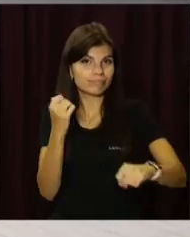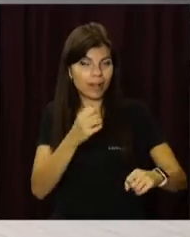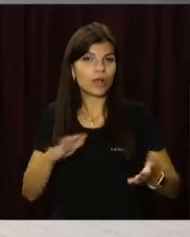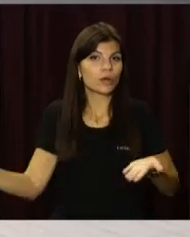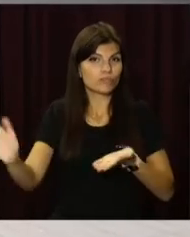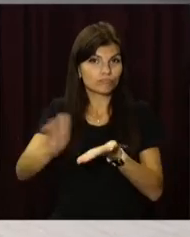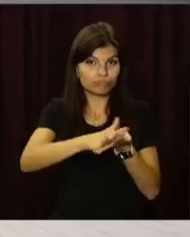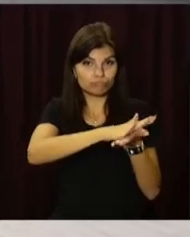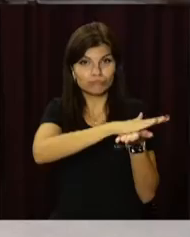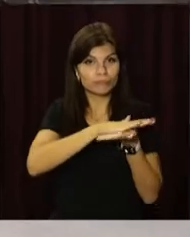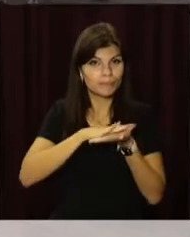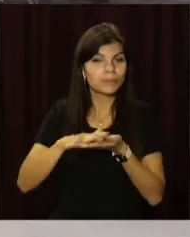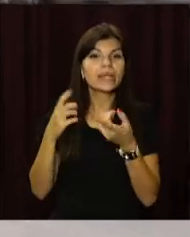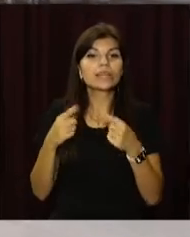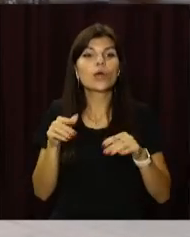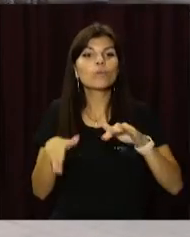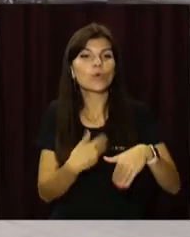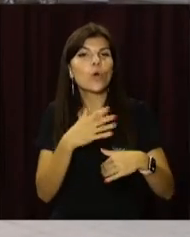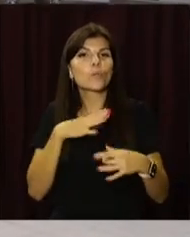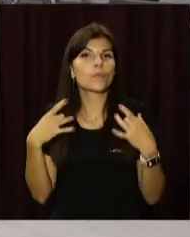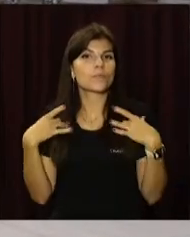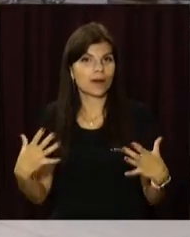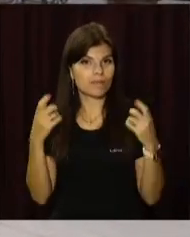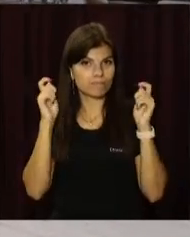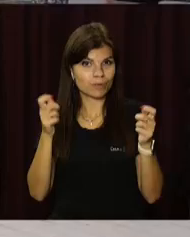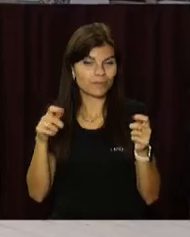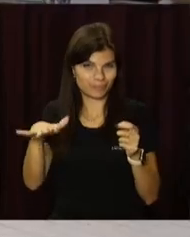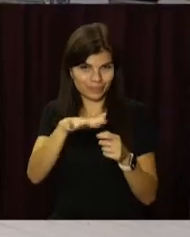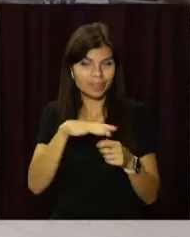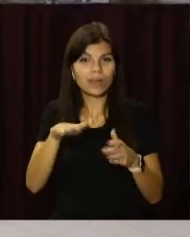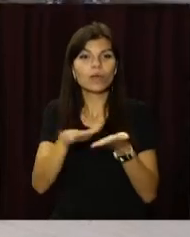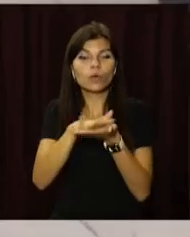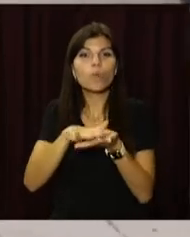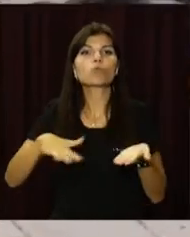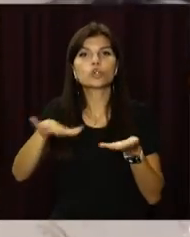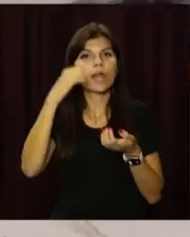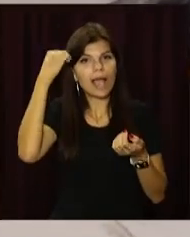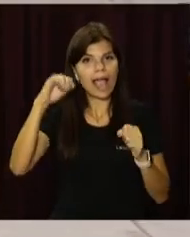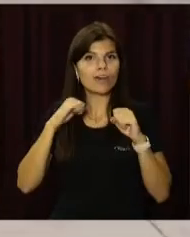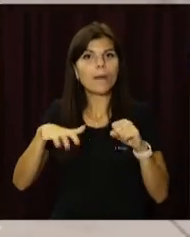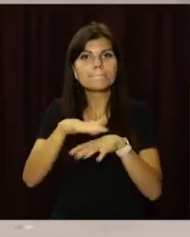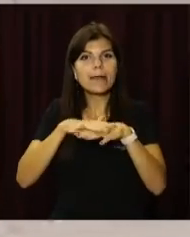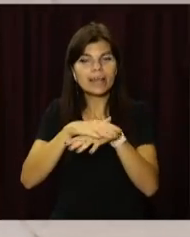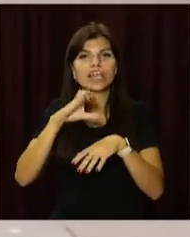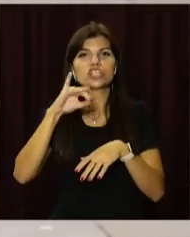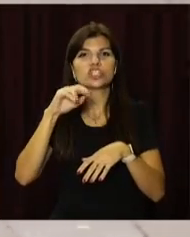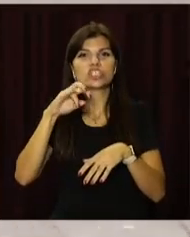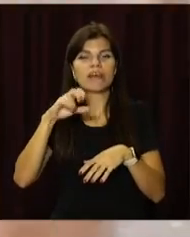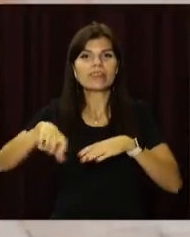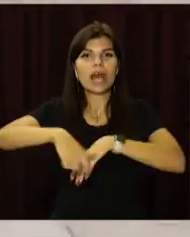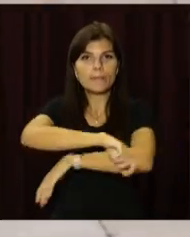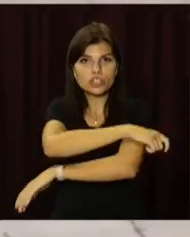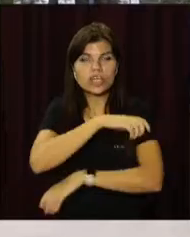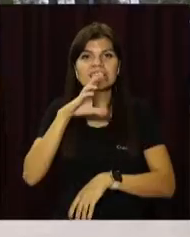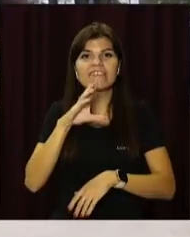на основних локаціях, де проходили урочисті заходи. Зокрема, прибрали на площі Героїв Майдану, Січеславській набережній,